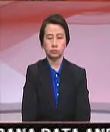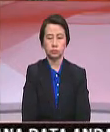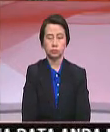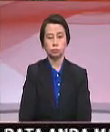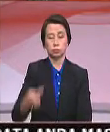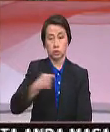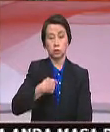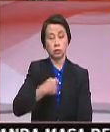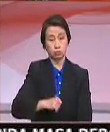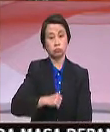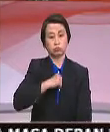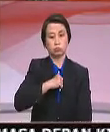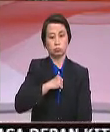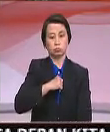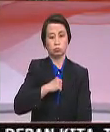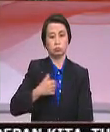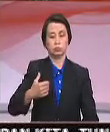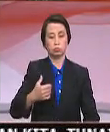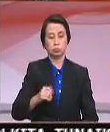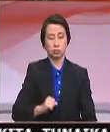Saya bangga dengan kehadiran